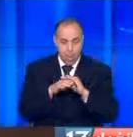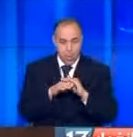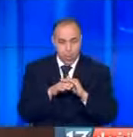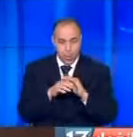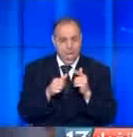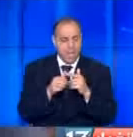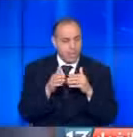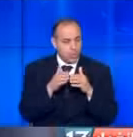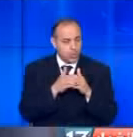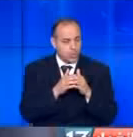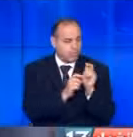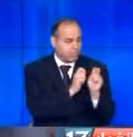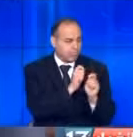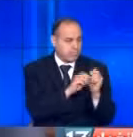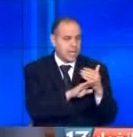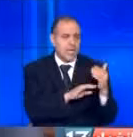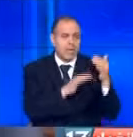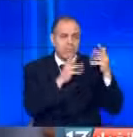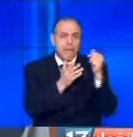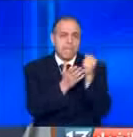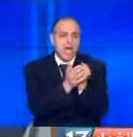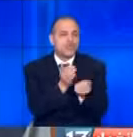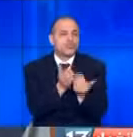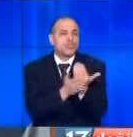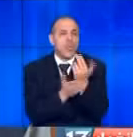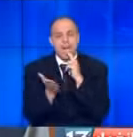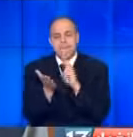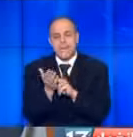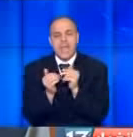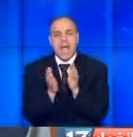الإرهابي فر من مدينة الموصل العراقية